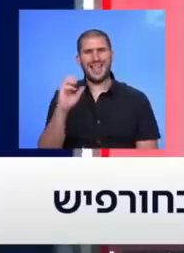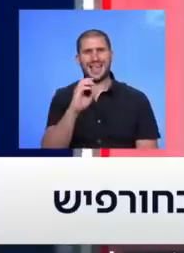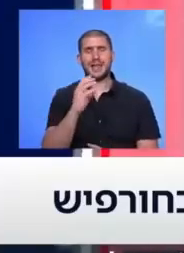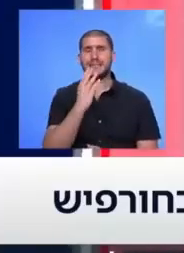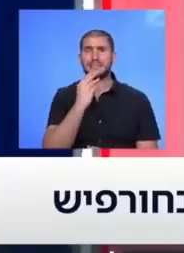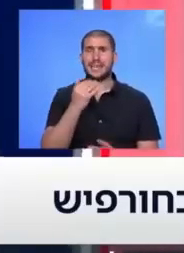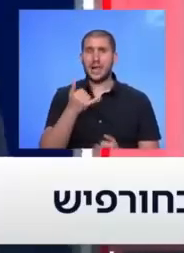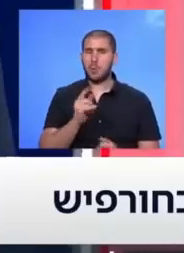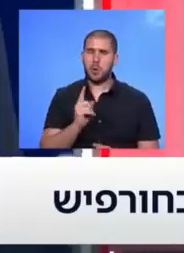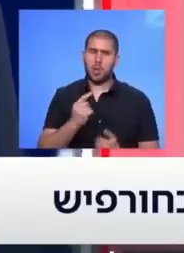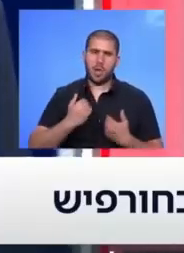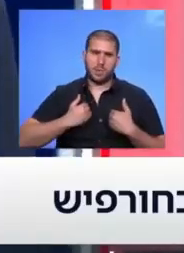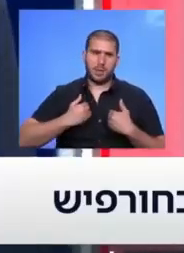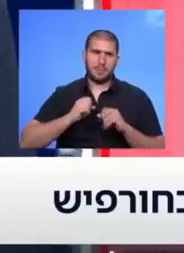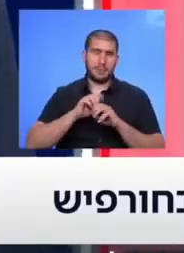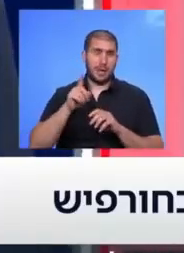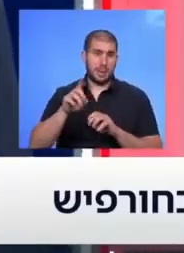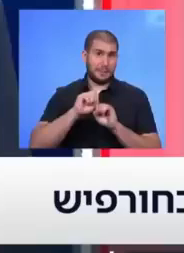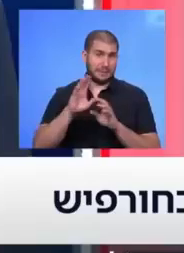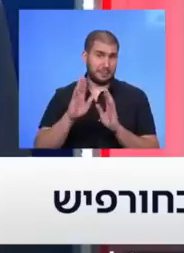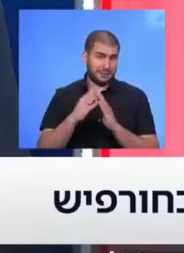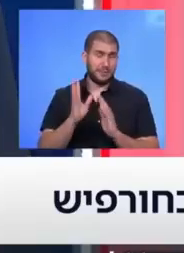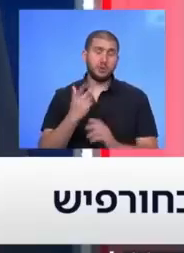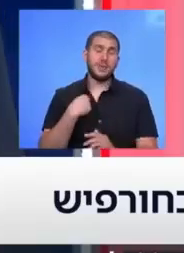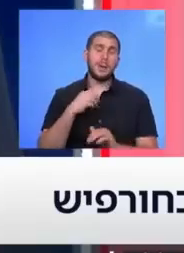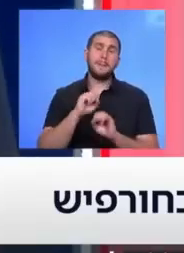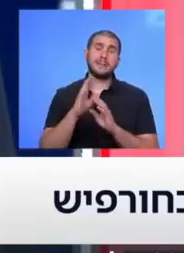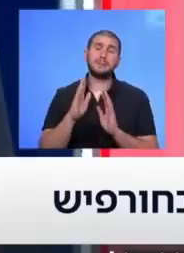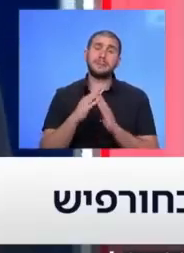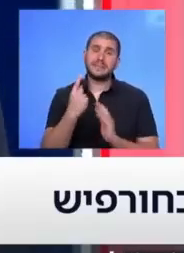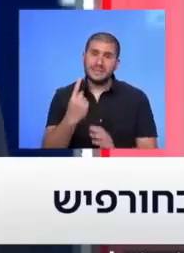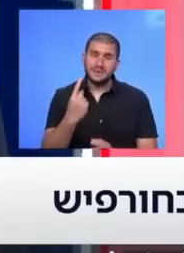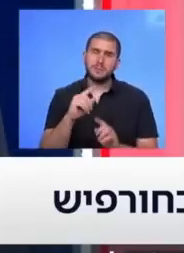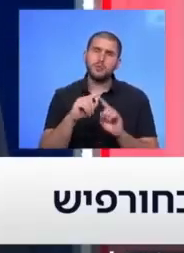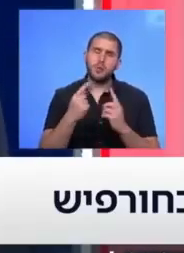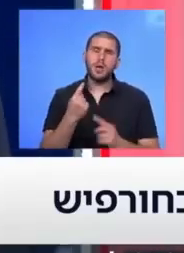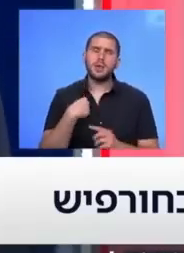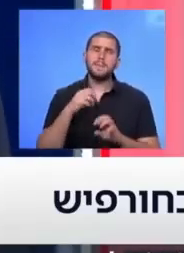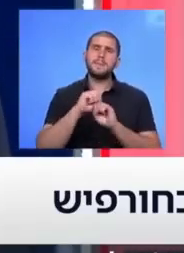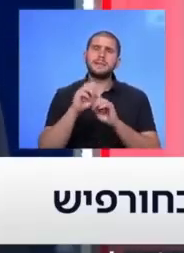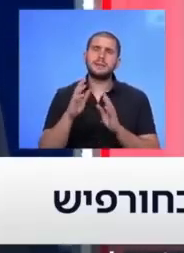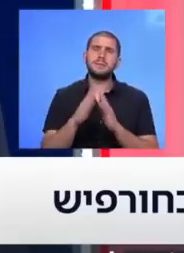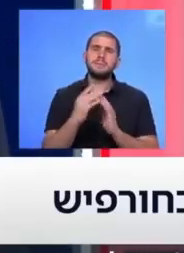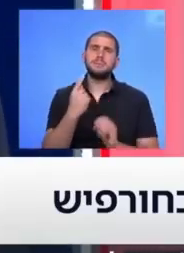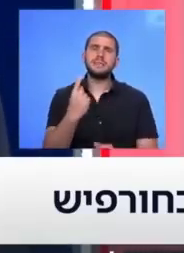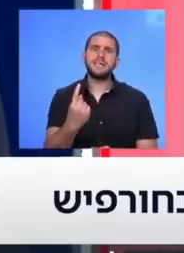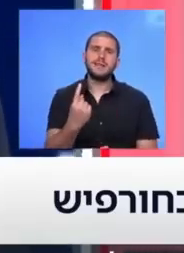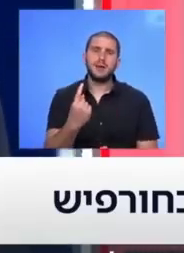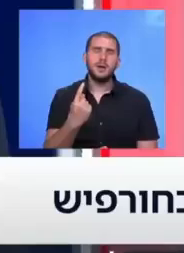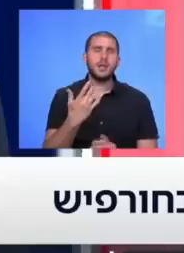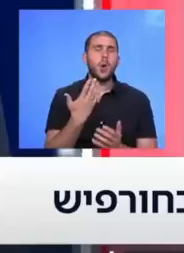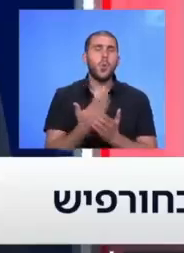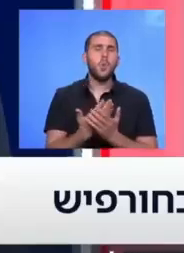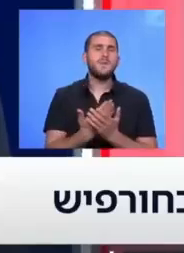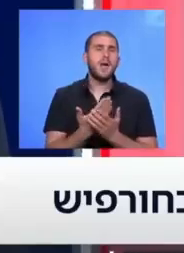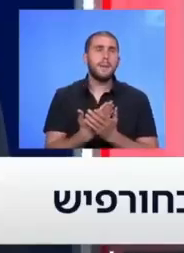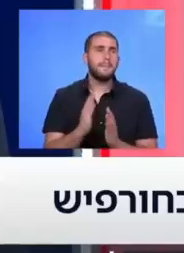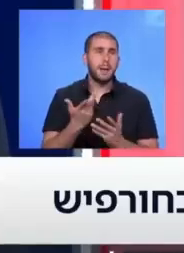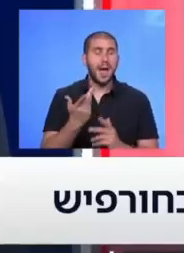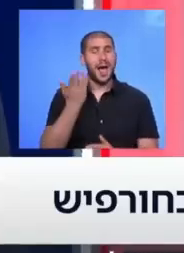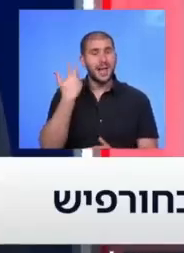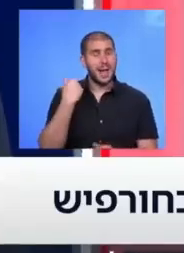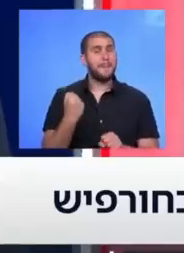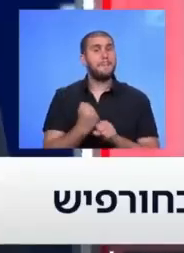לא מידע שאני פרסמתי. אתה מפרסם את זה בספר. מה שאני פרסמתי בספר זה משהו אחר. אני פרסמתי בספר את העובדה שהיה